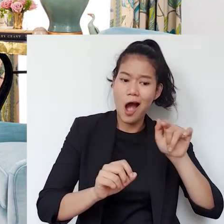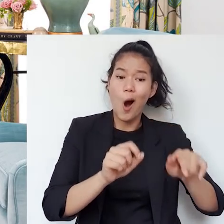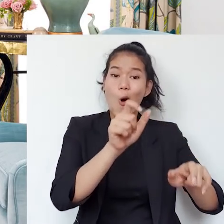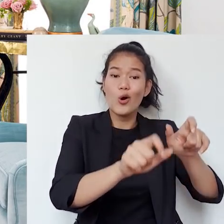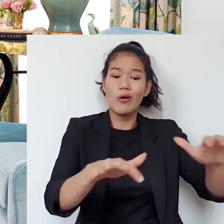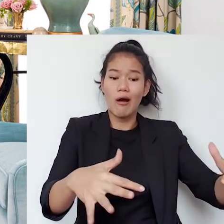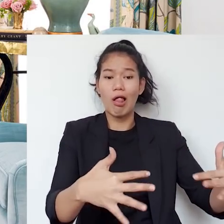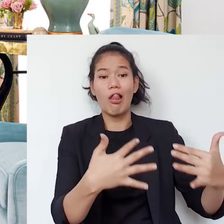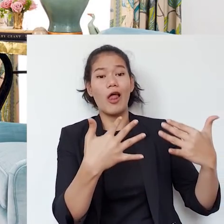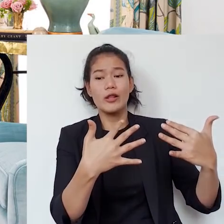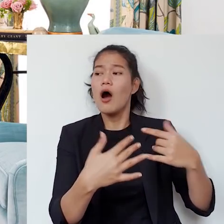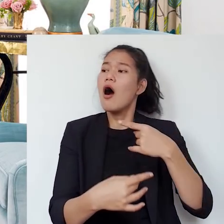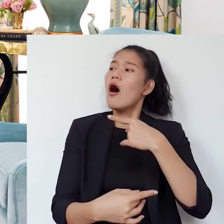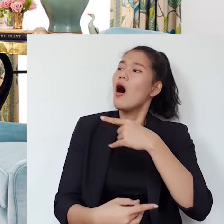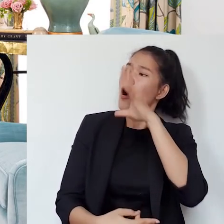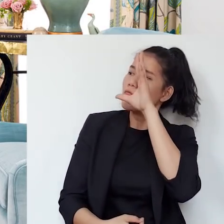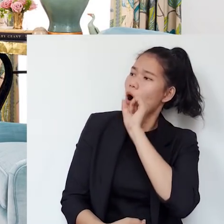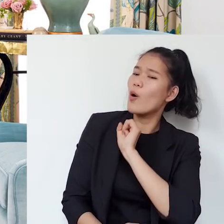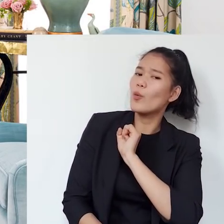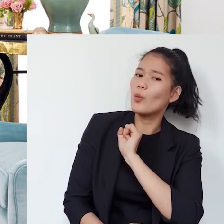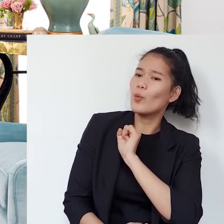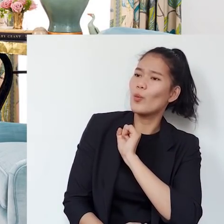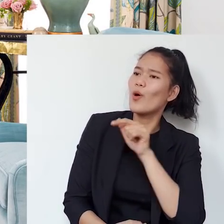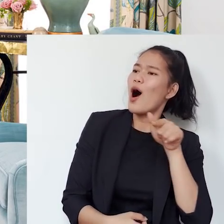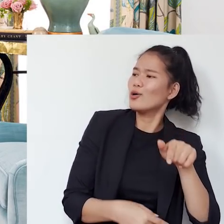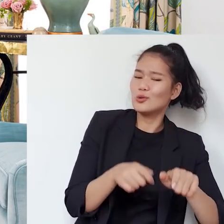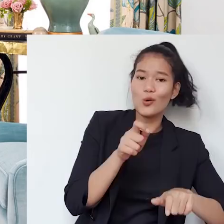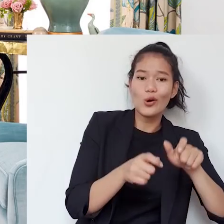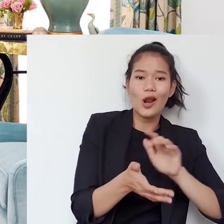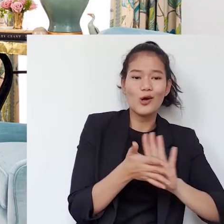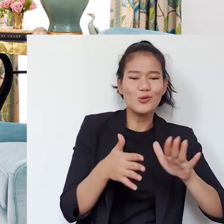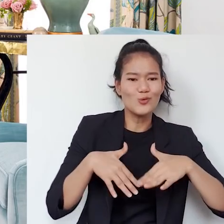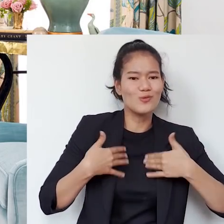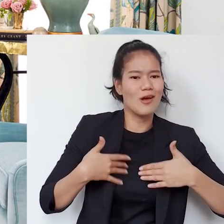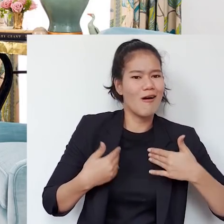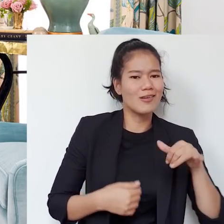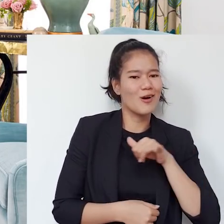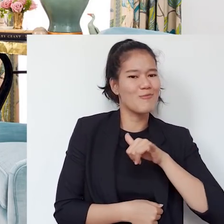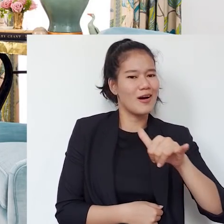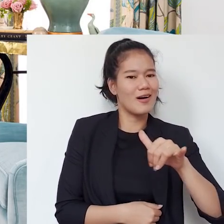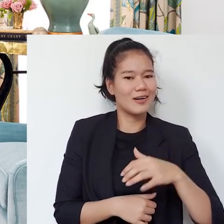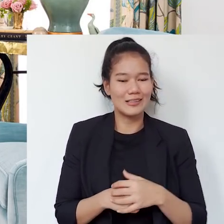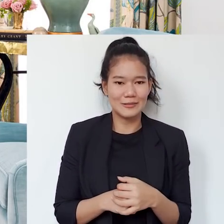dan tahu, lalu kemudian mereka ikut bersuka cita dengan kita.